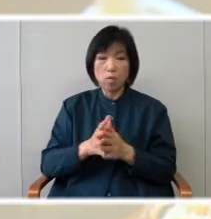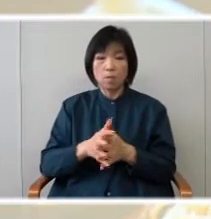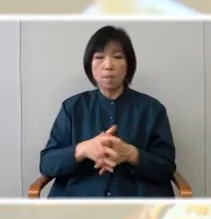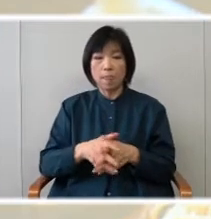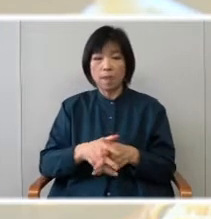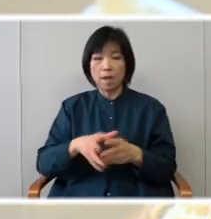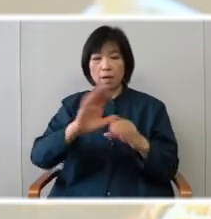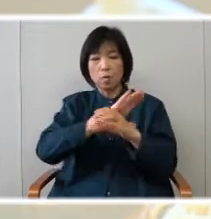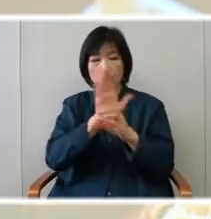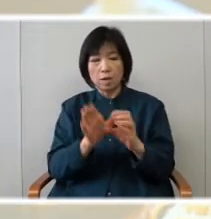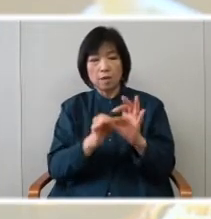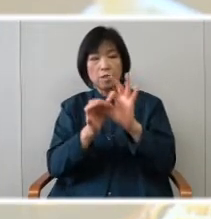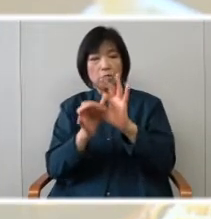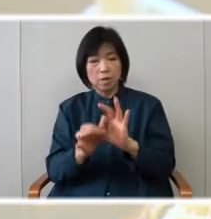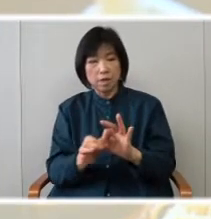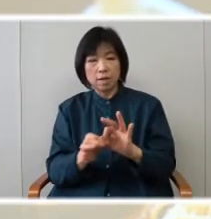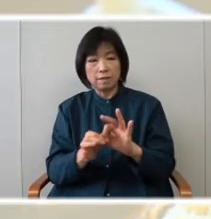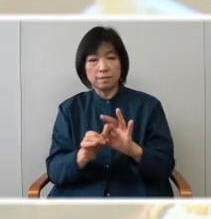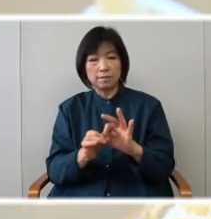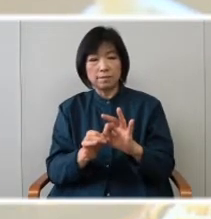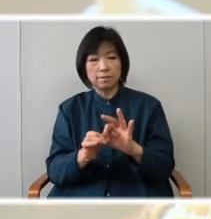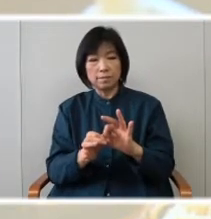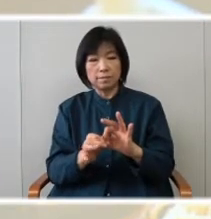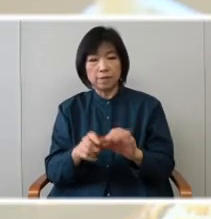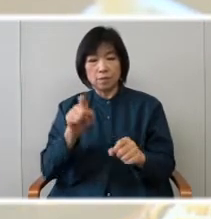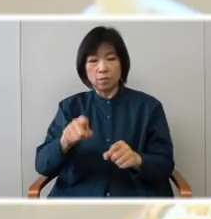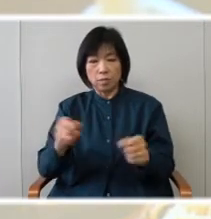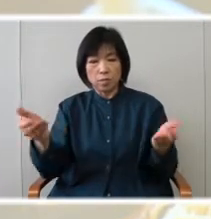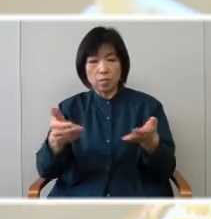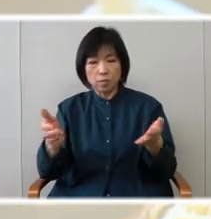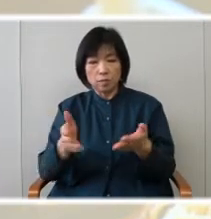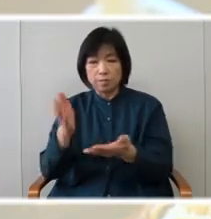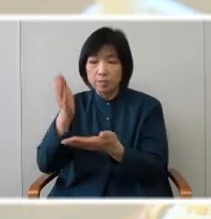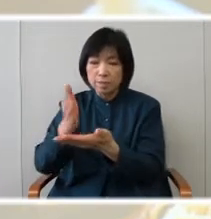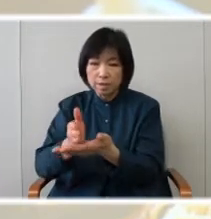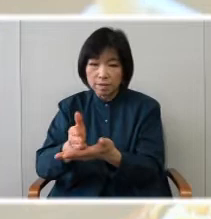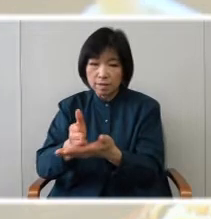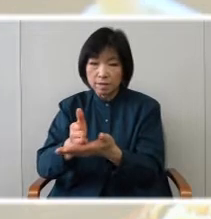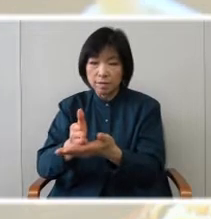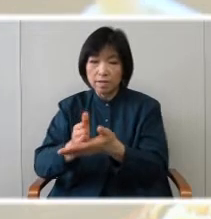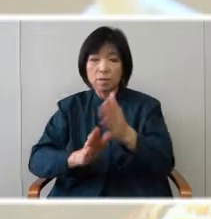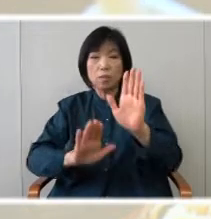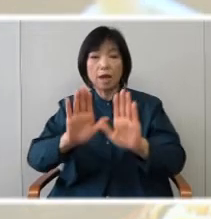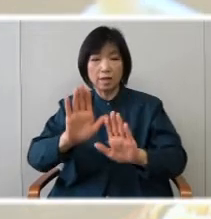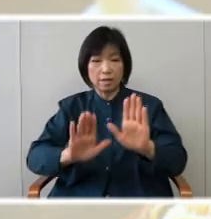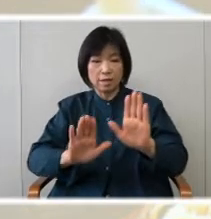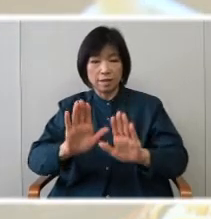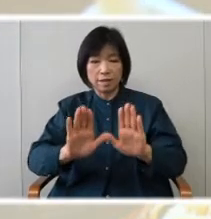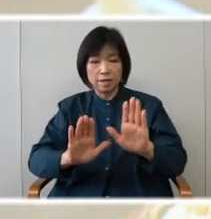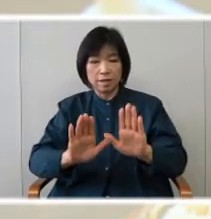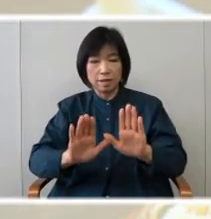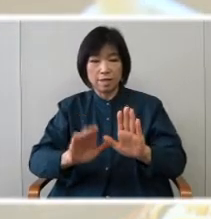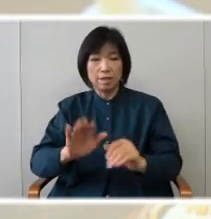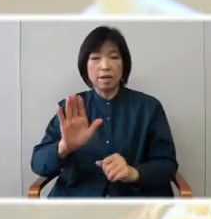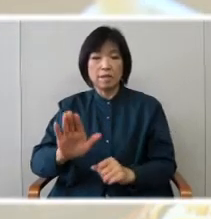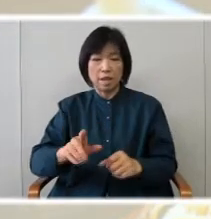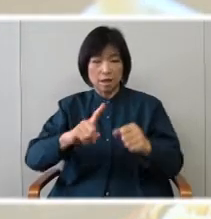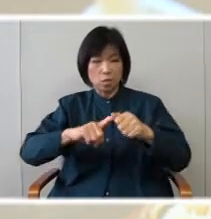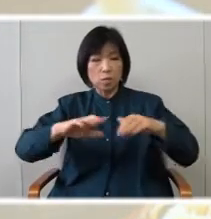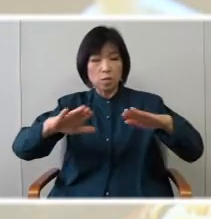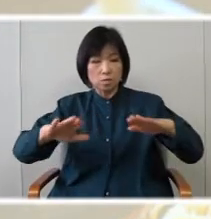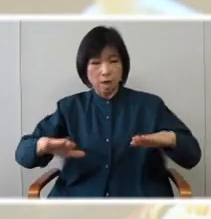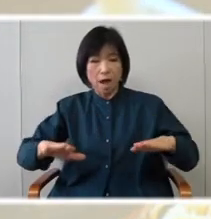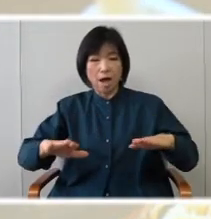まあ、コロナによってこのイベントが止まったままになっておりました。で、まあ、今年はです